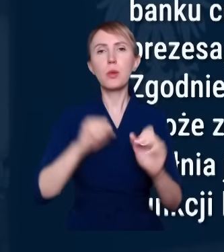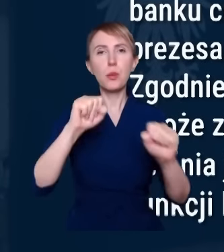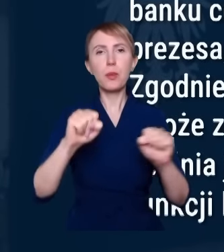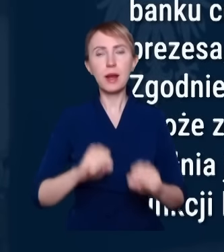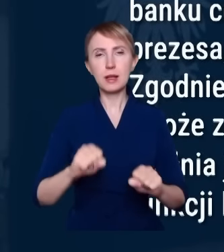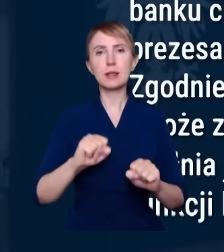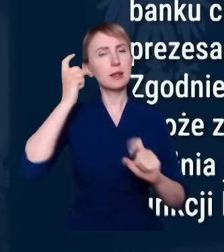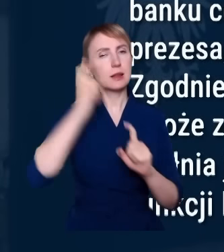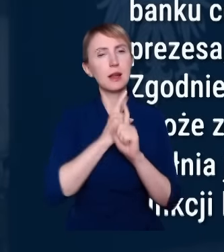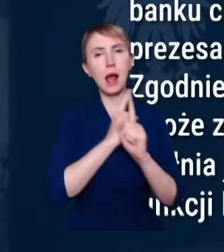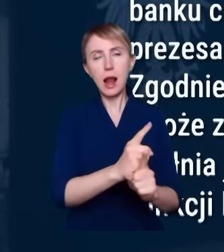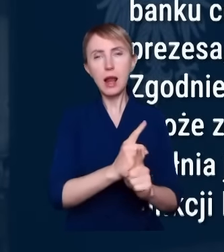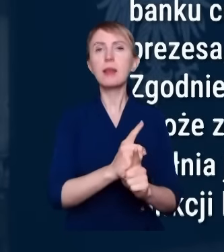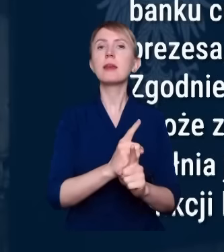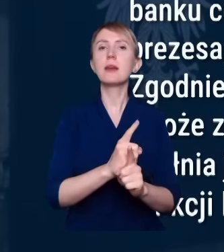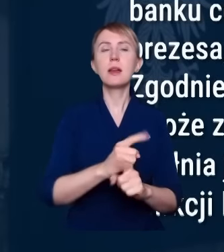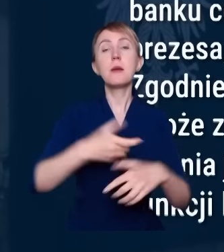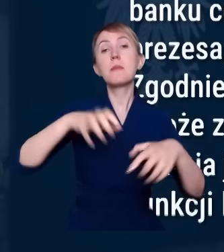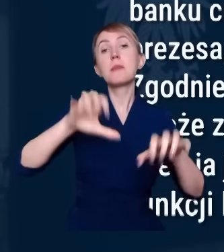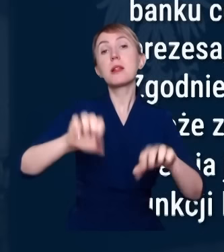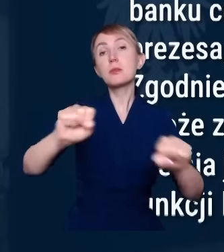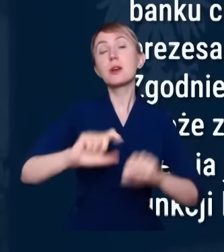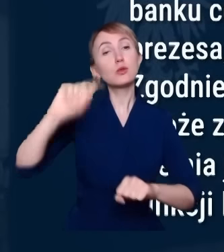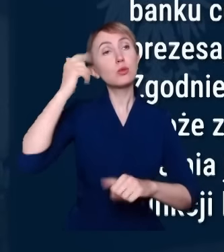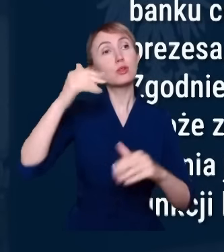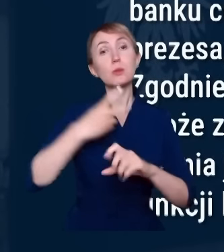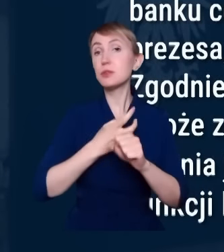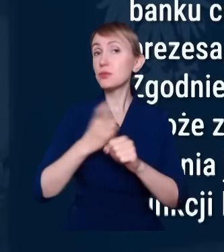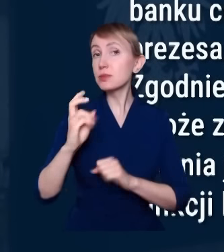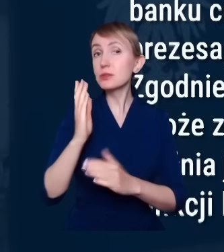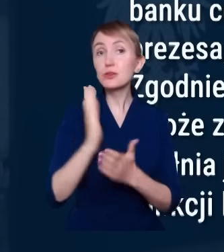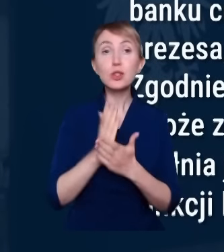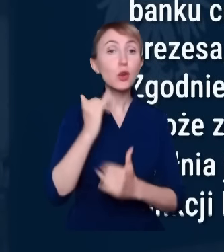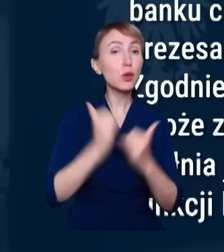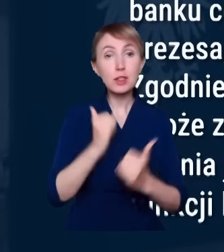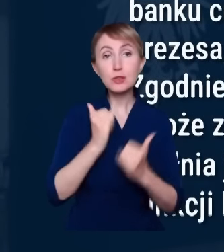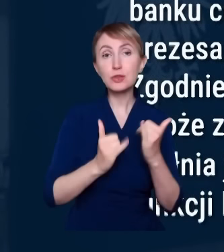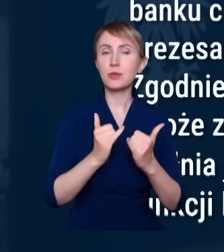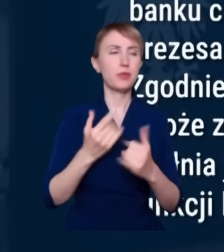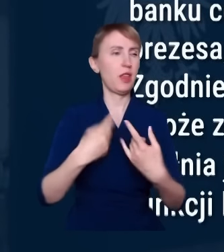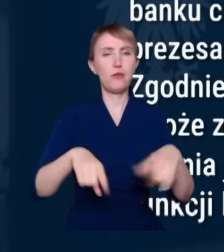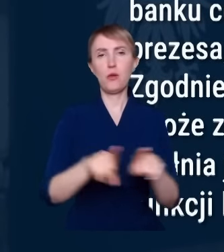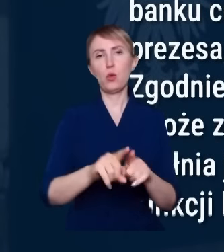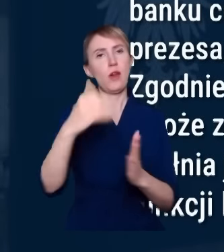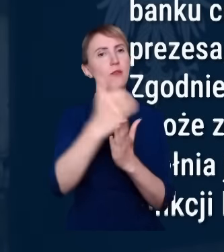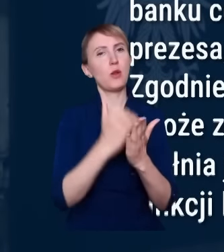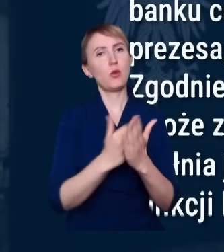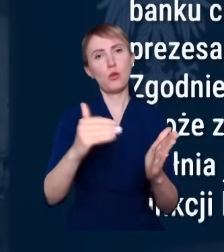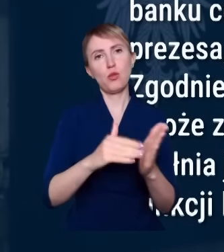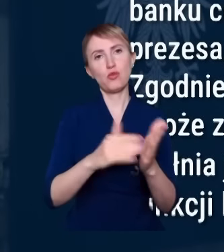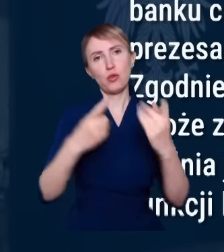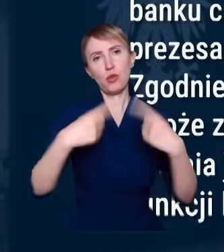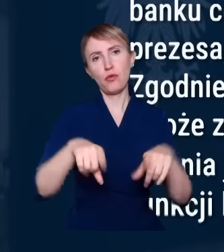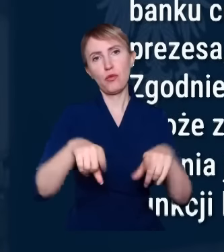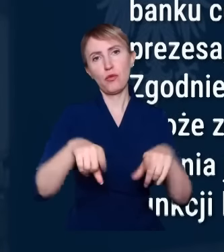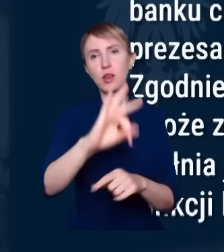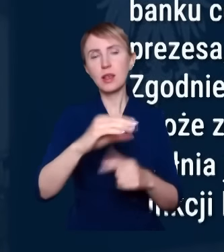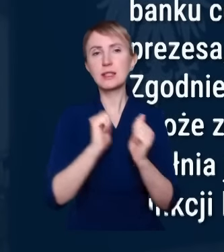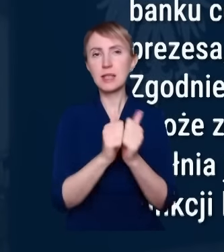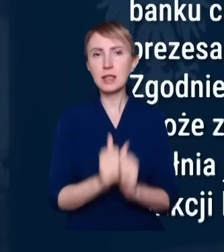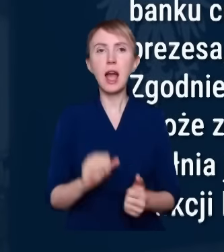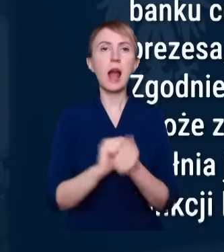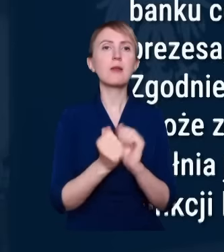banku centralnego może zostać zwolniony z urzędu wyłącznie wówczas, gdy nie spełnia już warunków koniecznych do wykonywania swych funkcji lub dopuścił